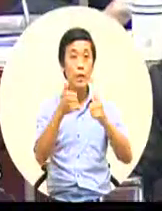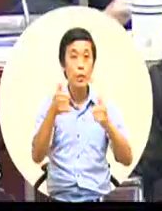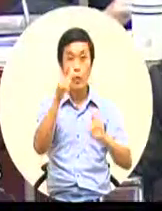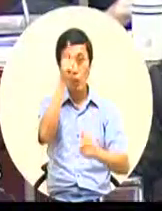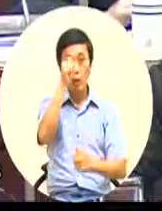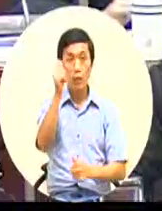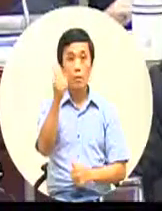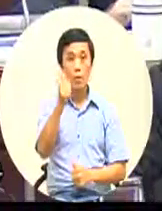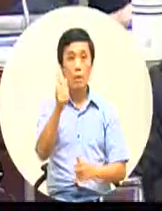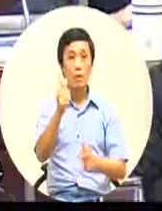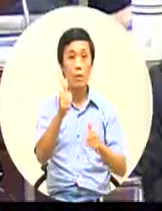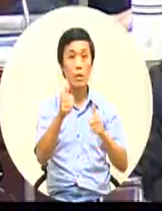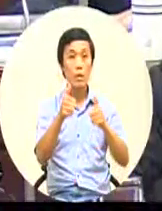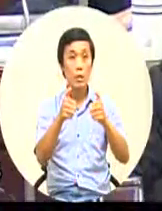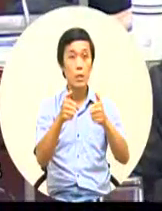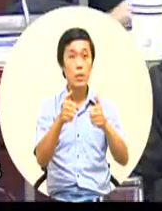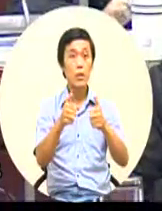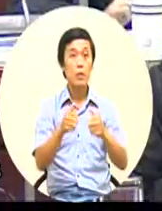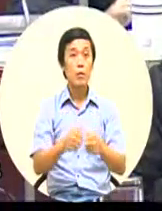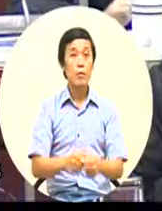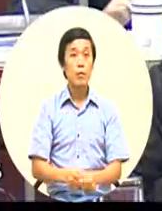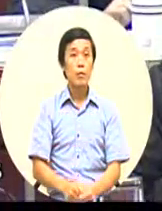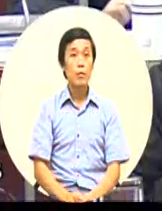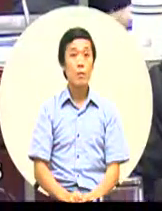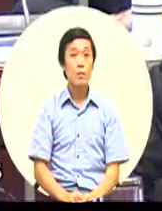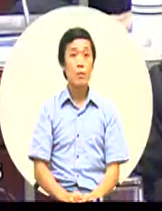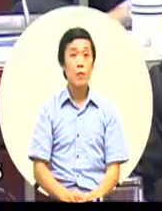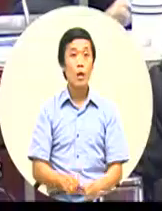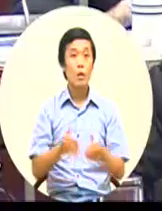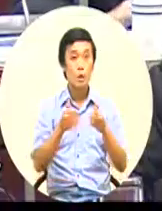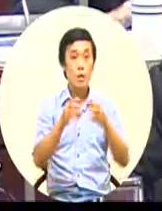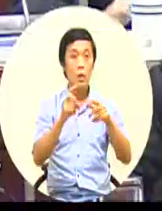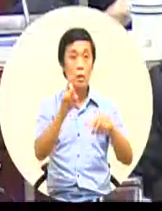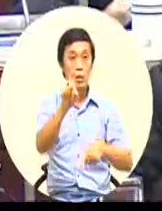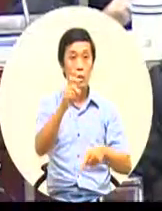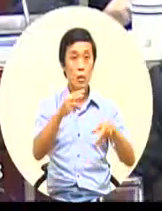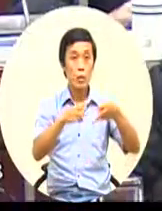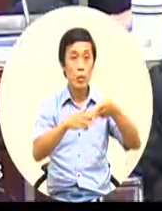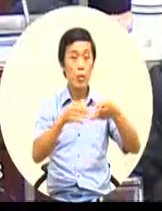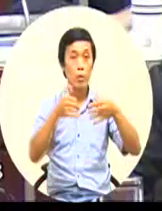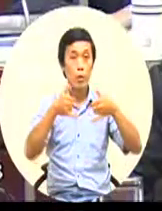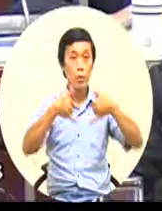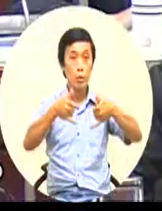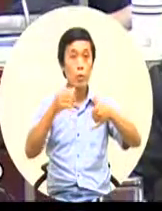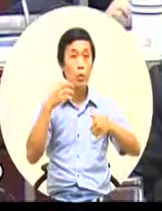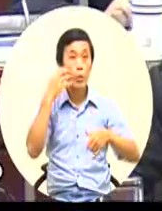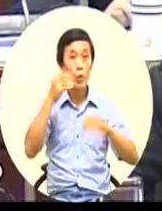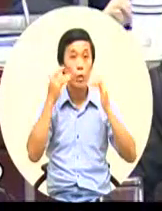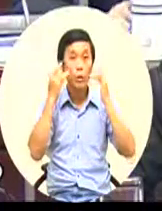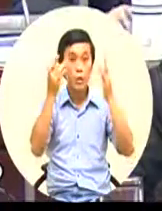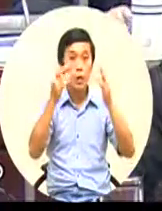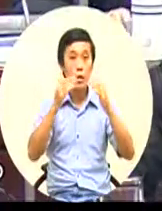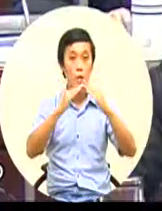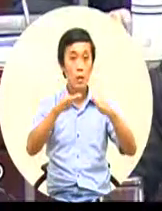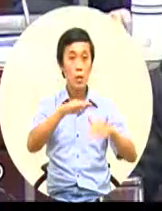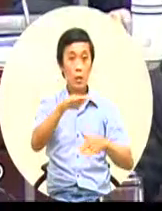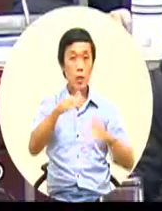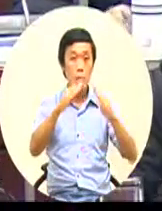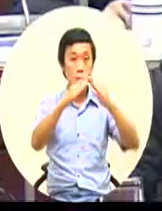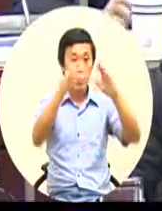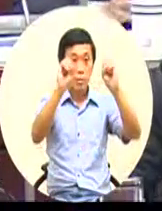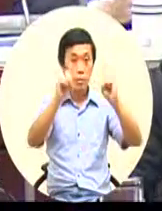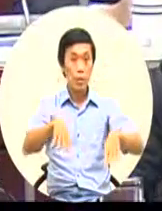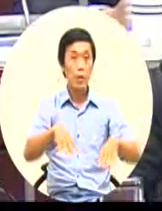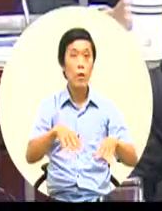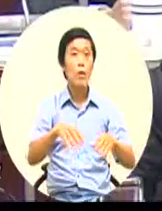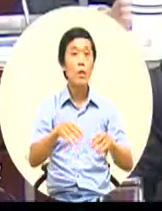吼。规个石泉路果菜市场拆迁的案，在这个程